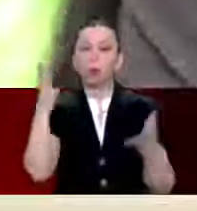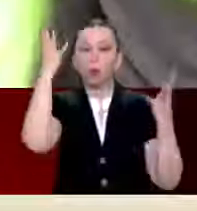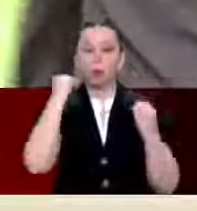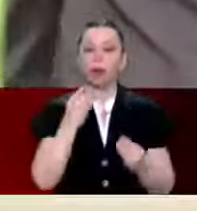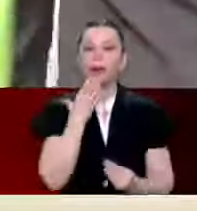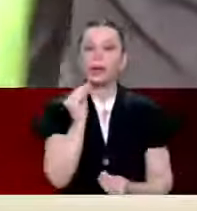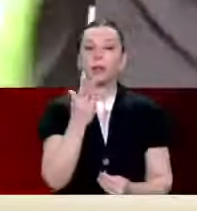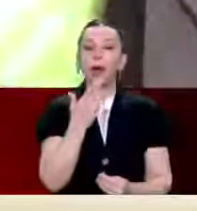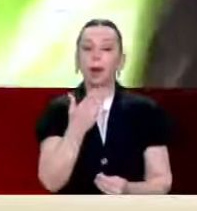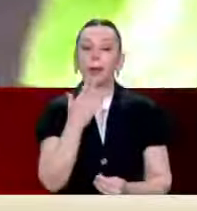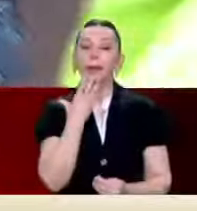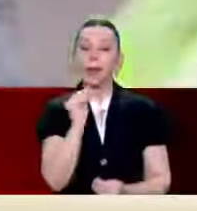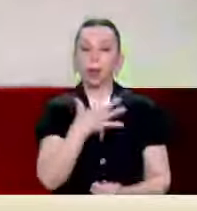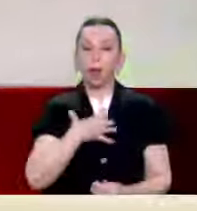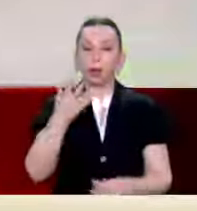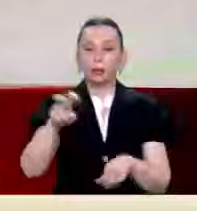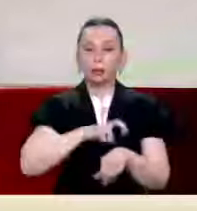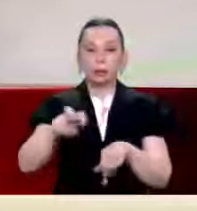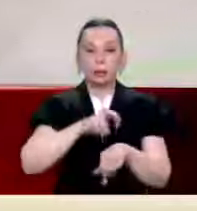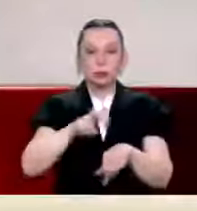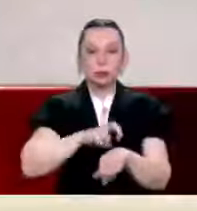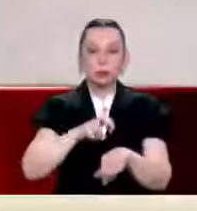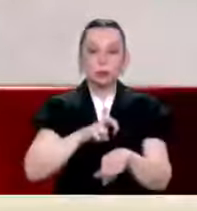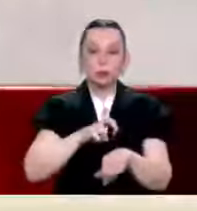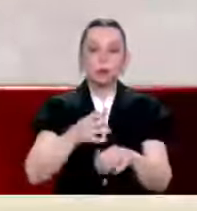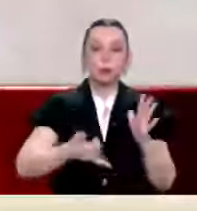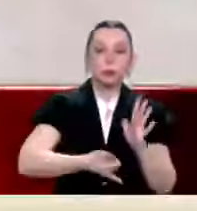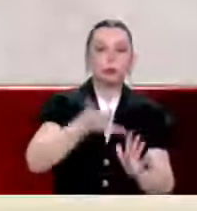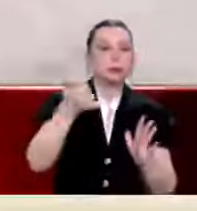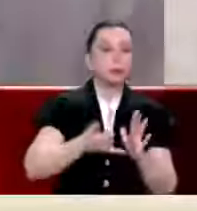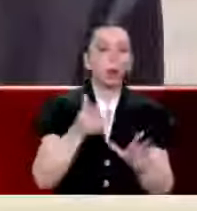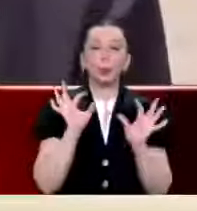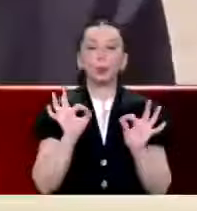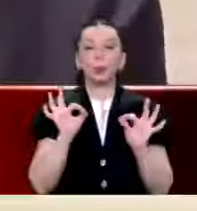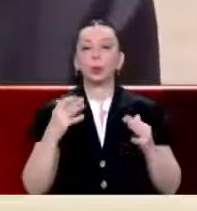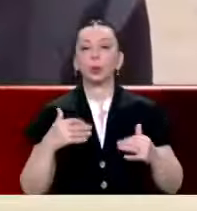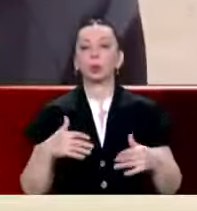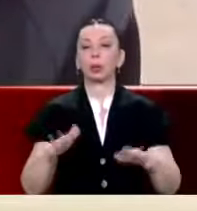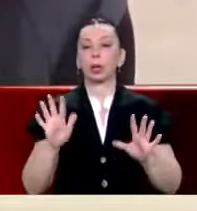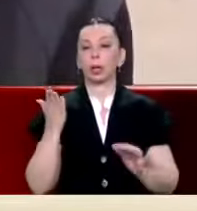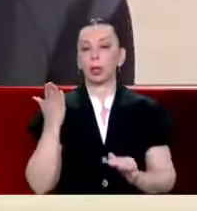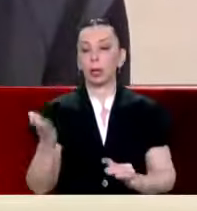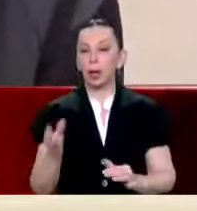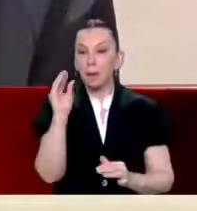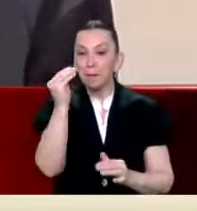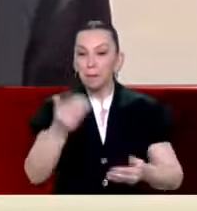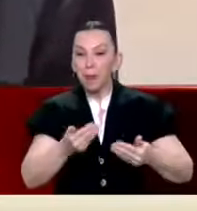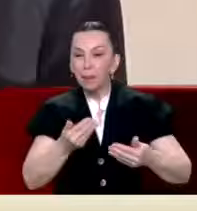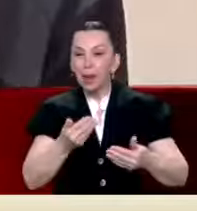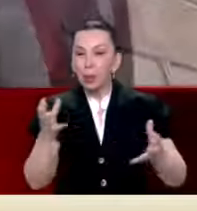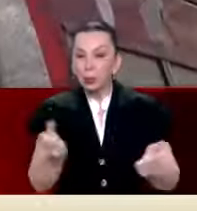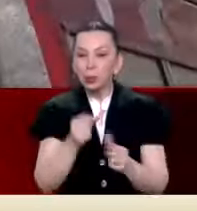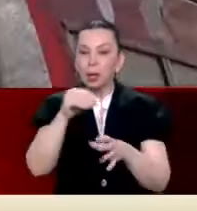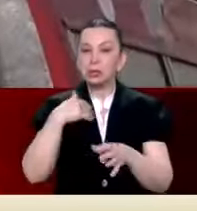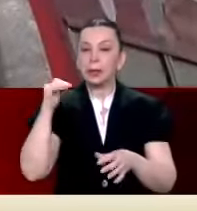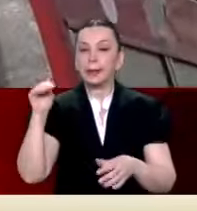Genç anne sinir krizi geçirdi. Onu da eşini de sakinleştirmek mümkün olmadı. Bebeği kurtarmak için girdik. Onu da başarılı